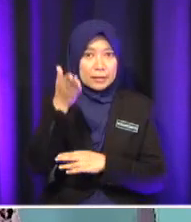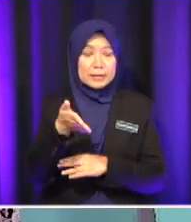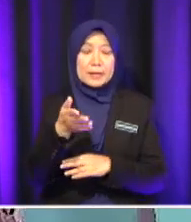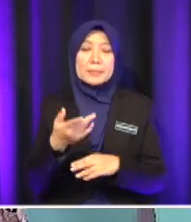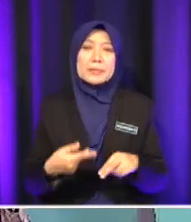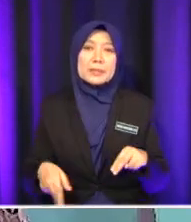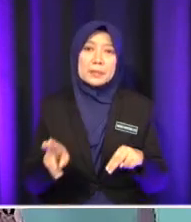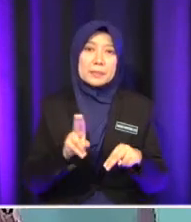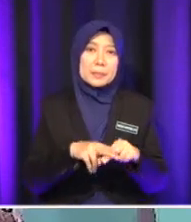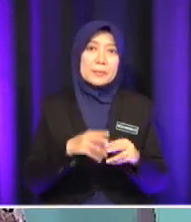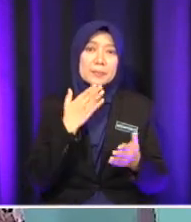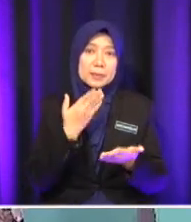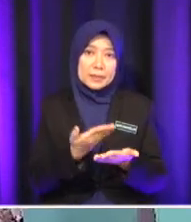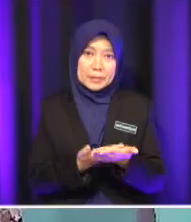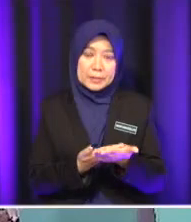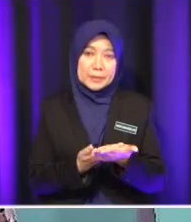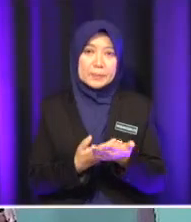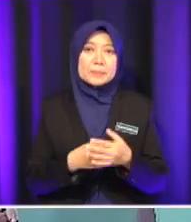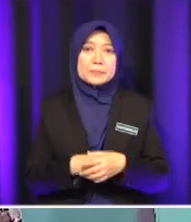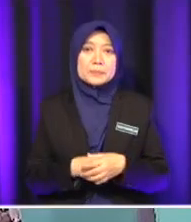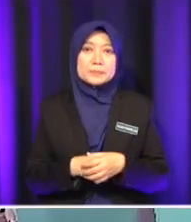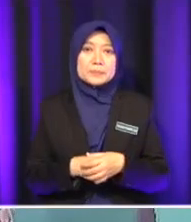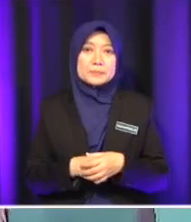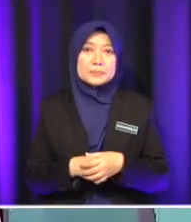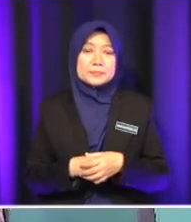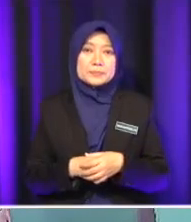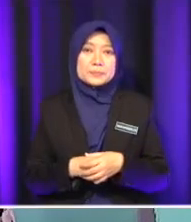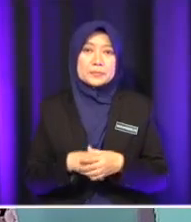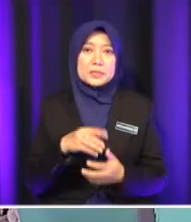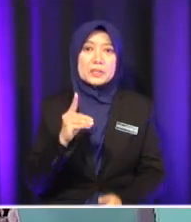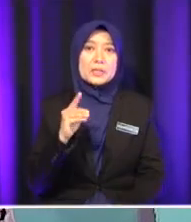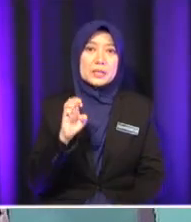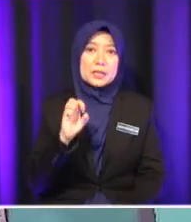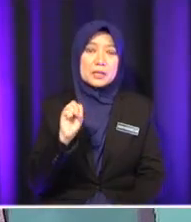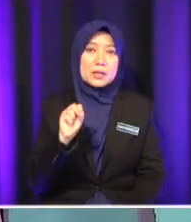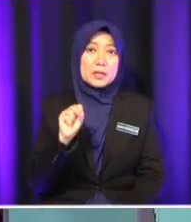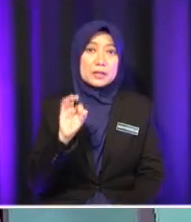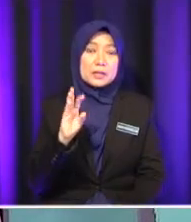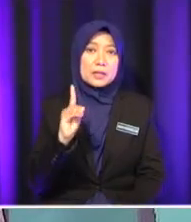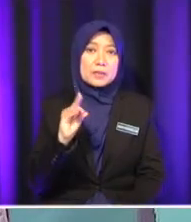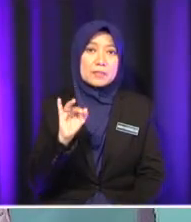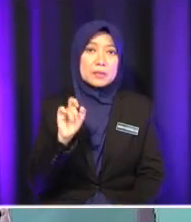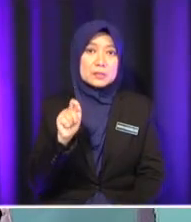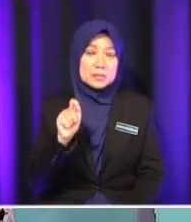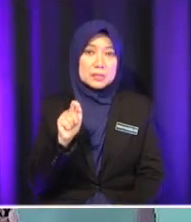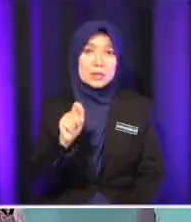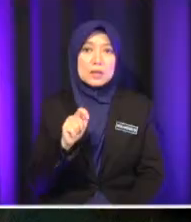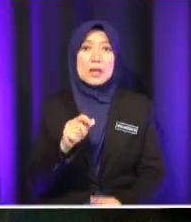meningkat Oke seterusnya deh sebab defisit accountsemase Oke